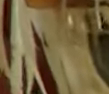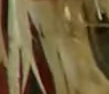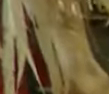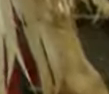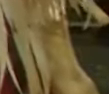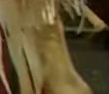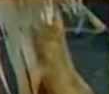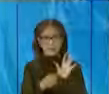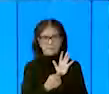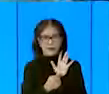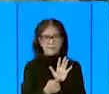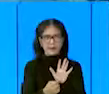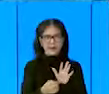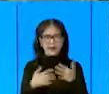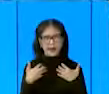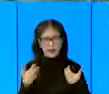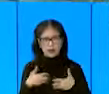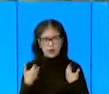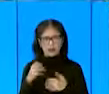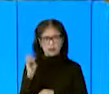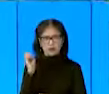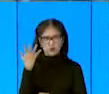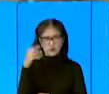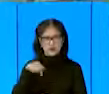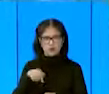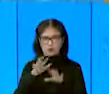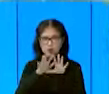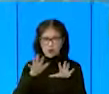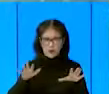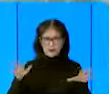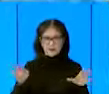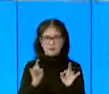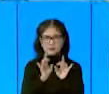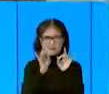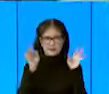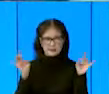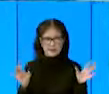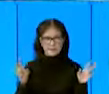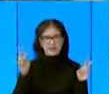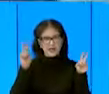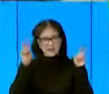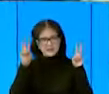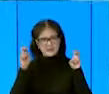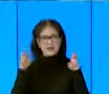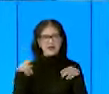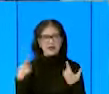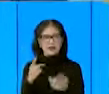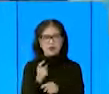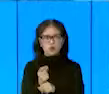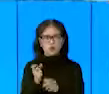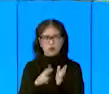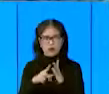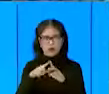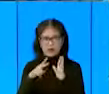di pameran Flora Fauna 2024 ini juga banyak sekali ragam hewan, mulai dari kelinci, kemudian ada iguana, ada